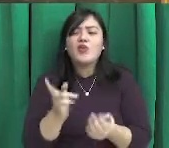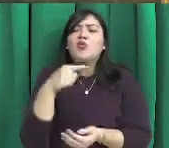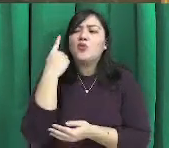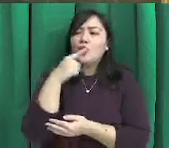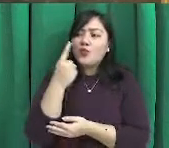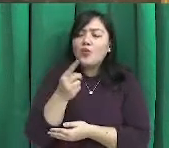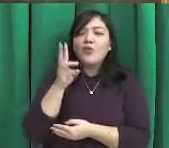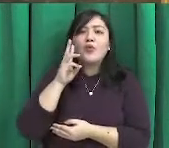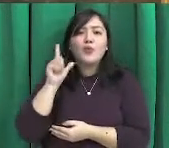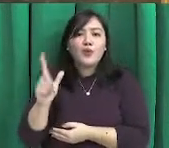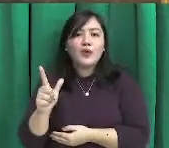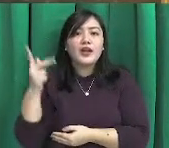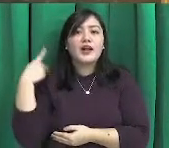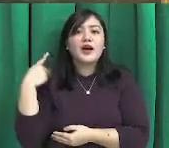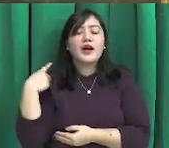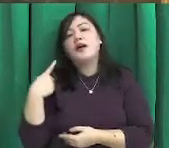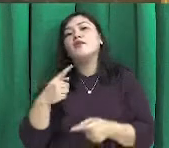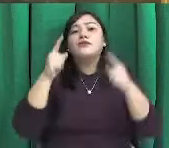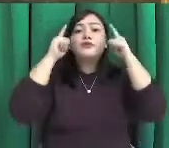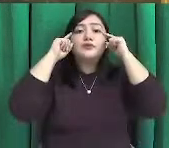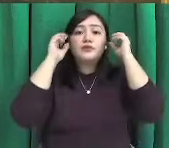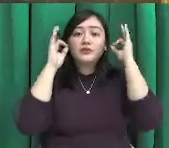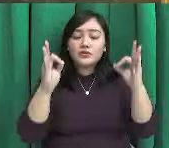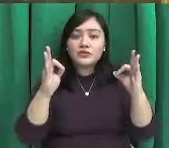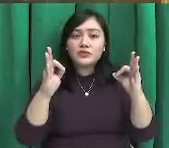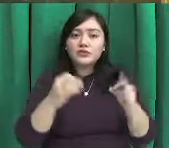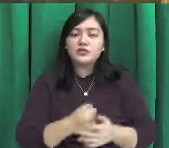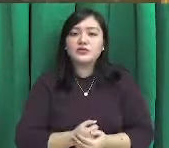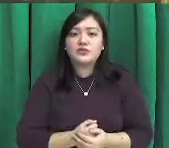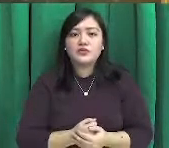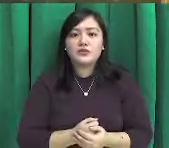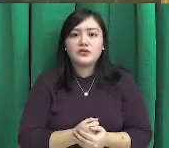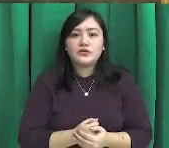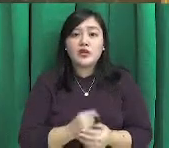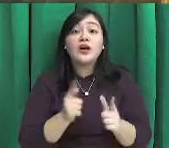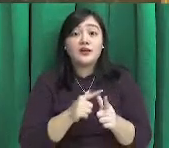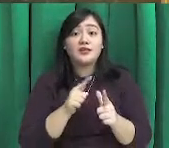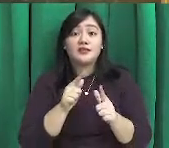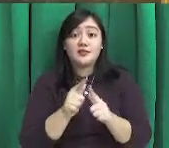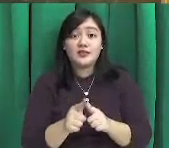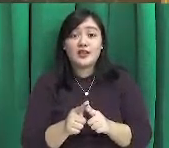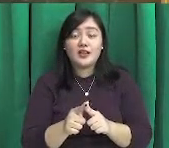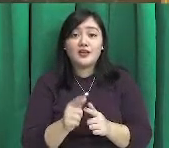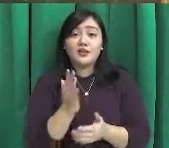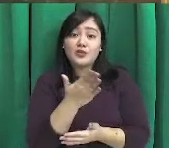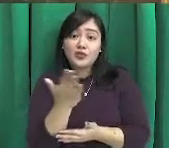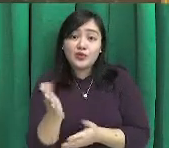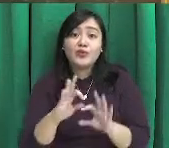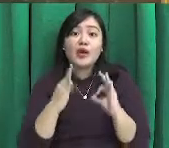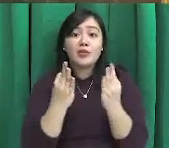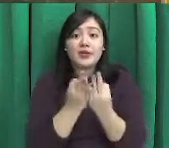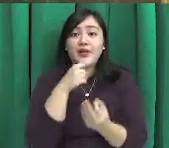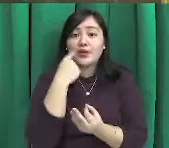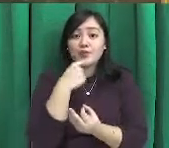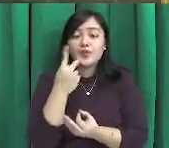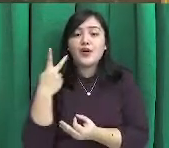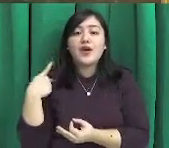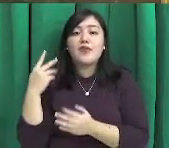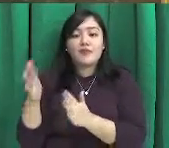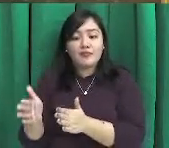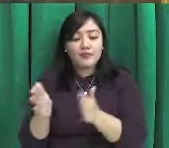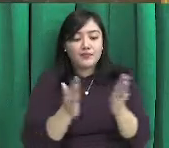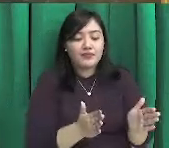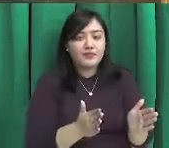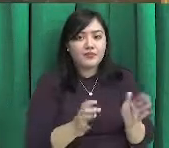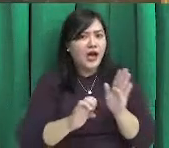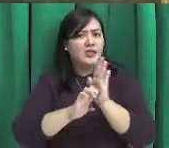sino magdi-decision, eh walang nagpaplano eh. Yeah. Okay, kung halimbawa ikaw ngayon ang leader ng tahanan, okay, ikaw ang leader ng